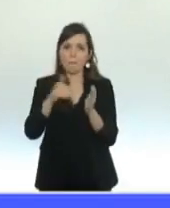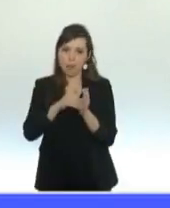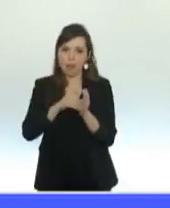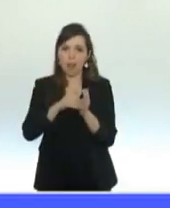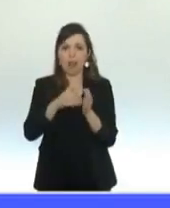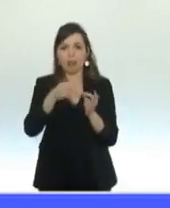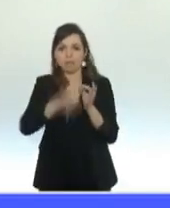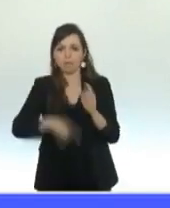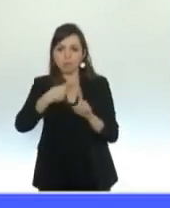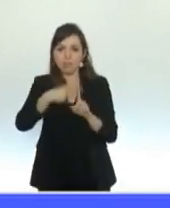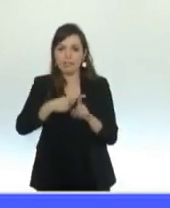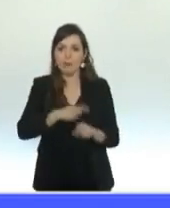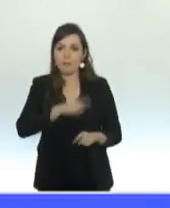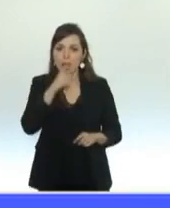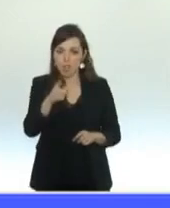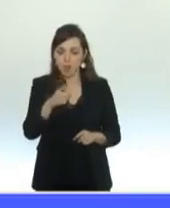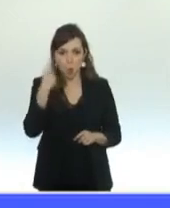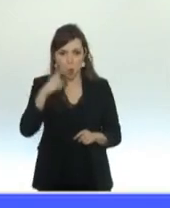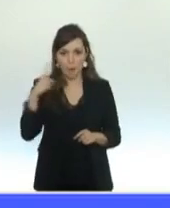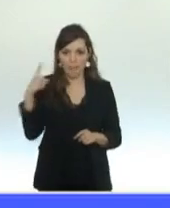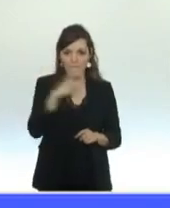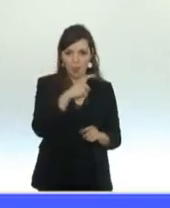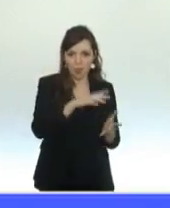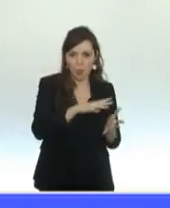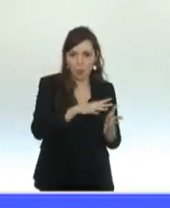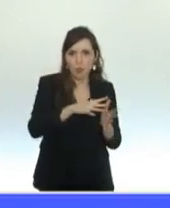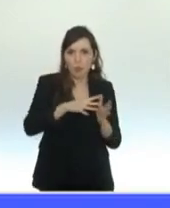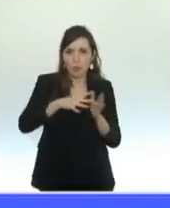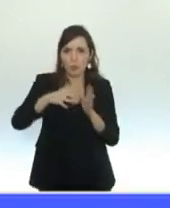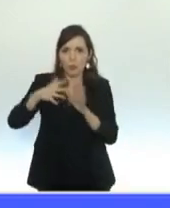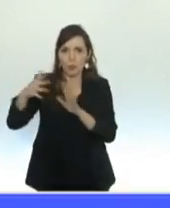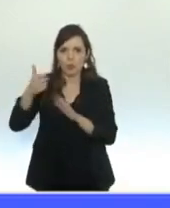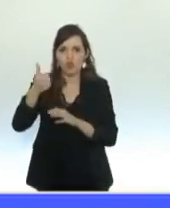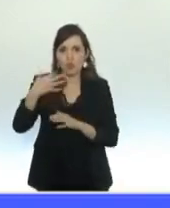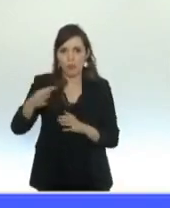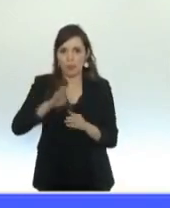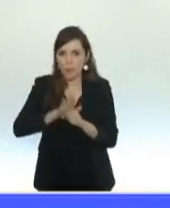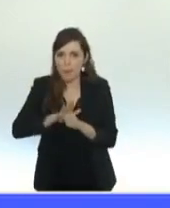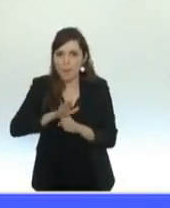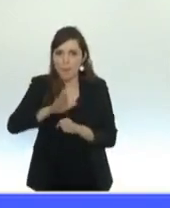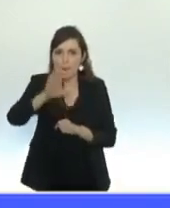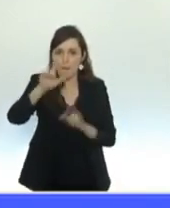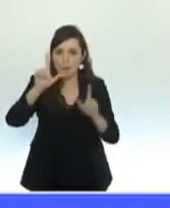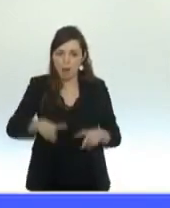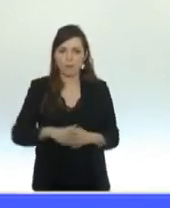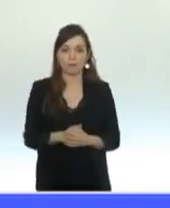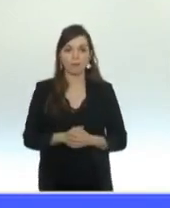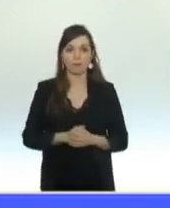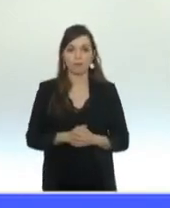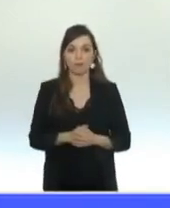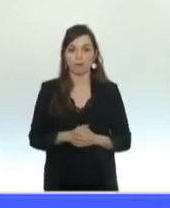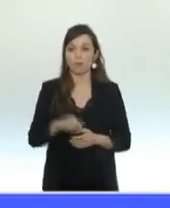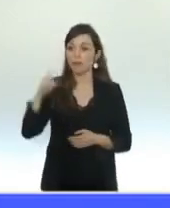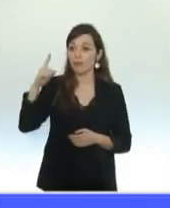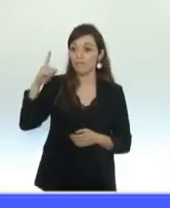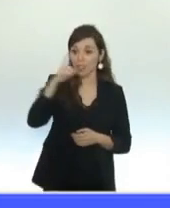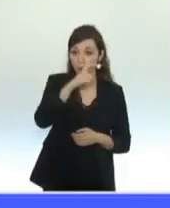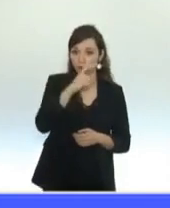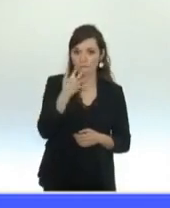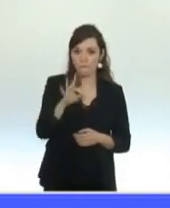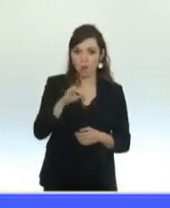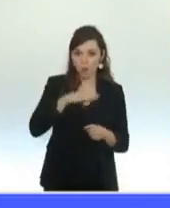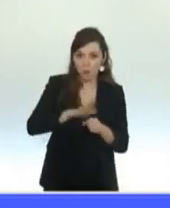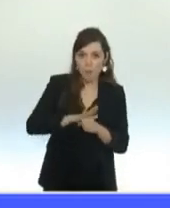peu le virus gagne de nouveau du terrain depuis une semaine le virus progresse en France comme